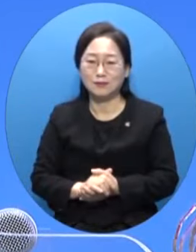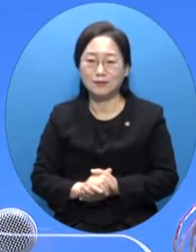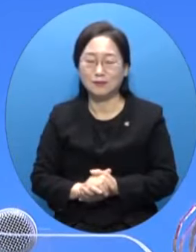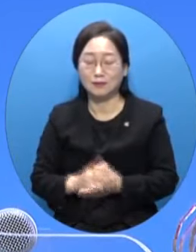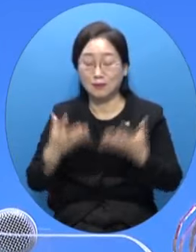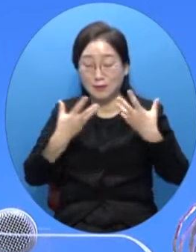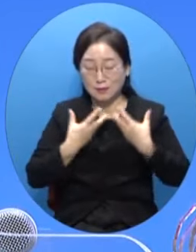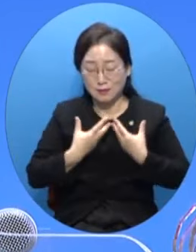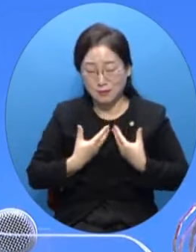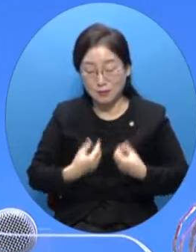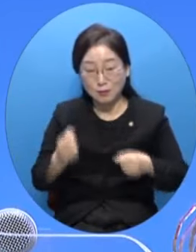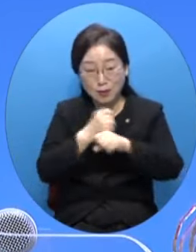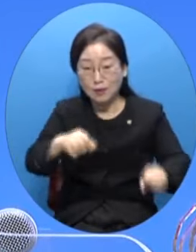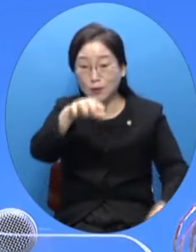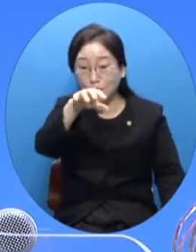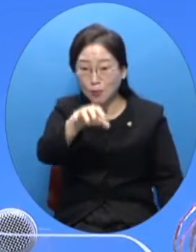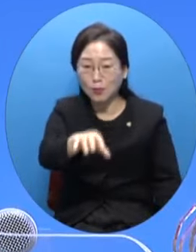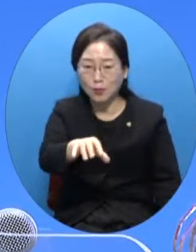절망의 광야에 내던져진